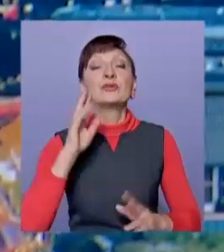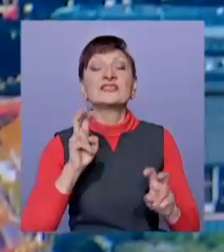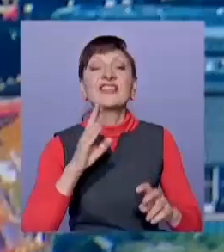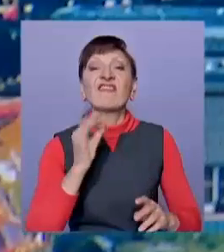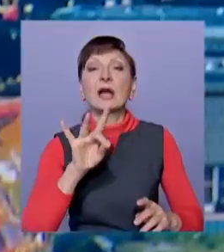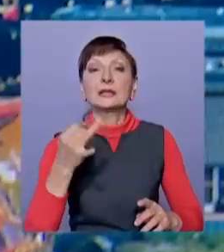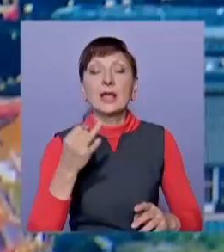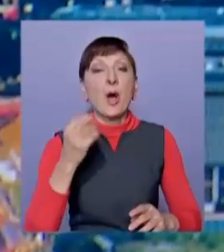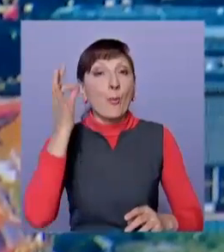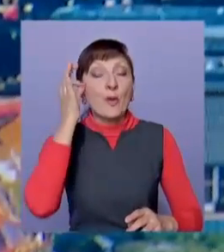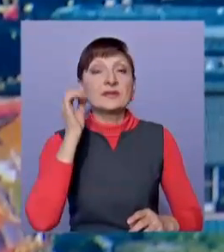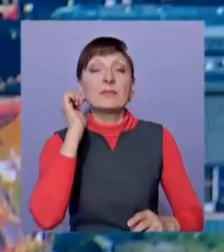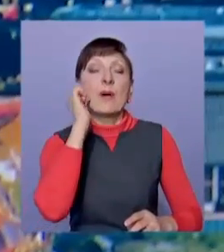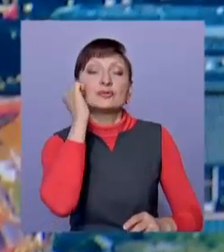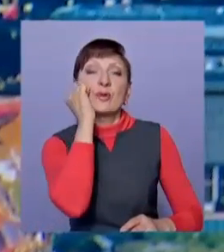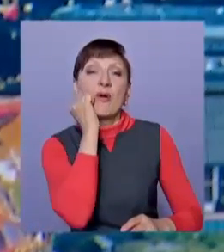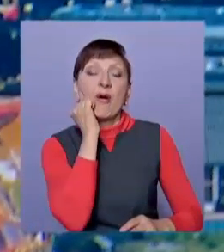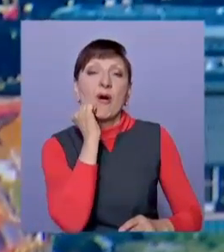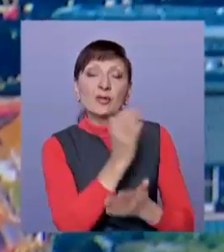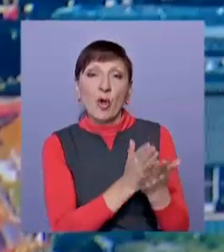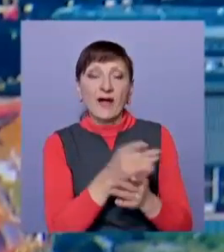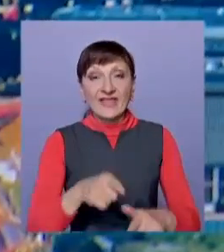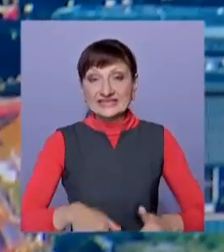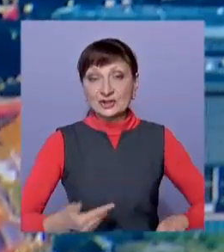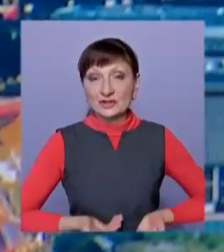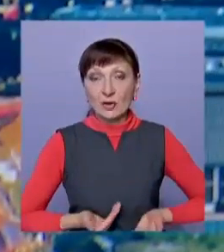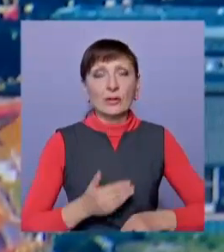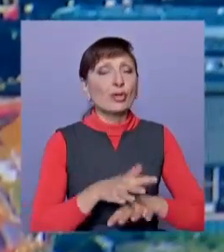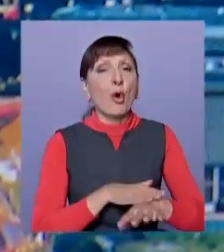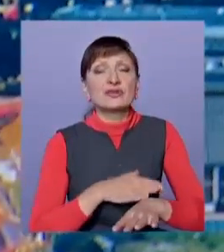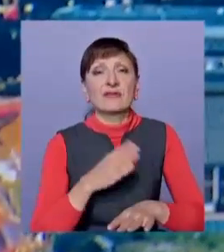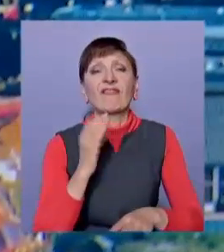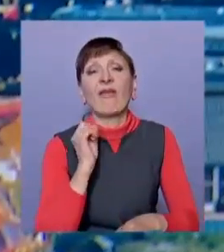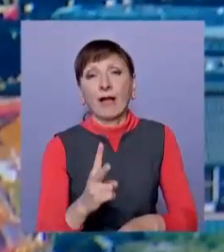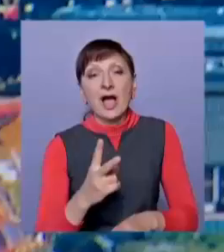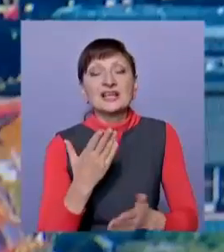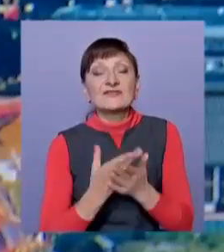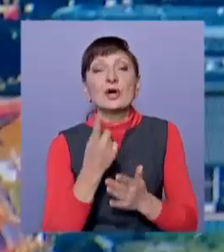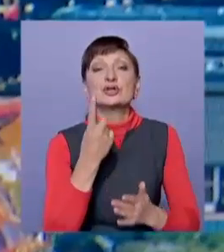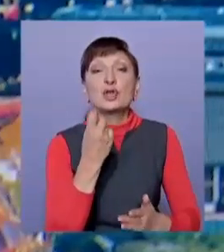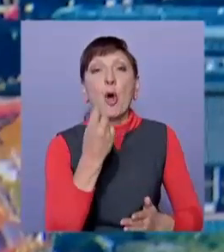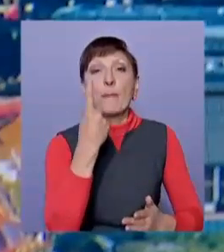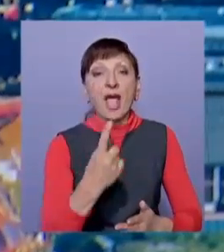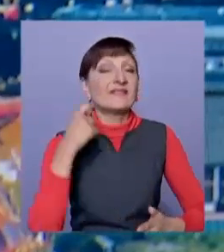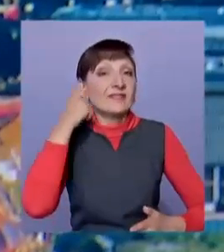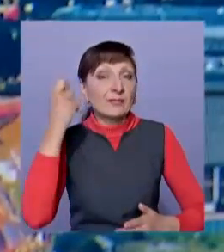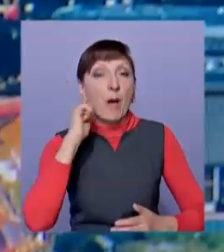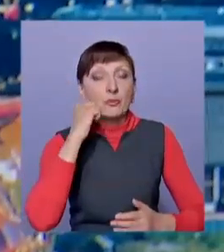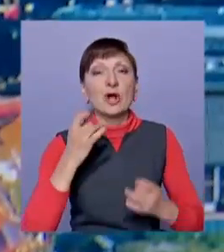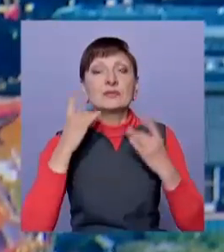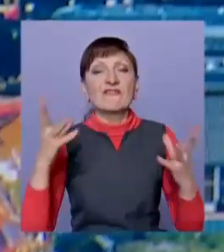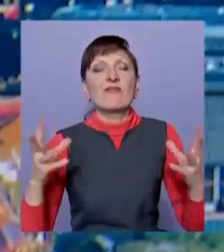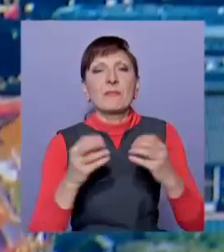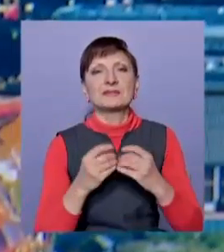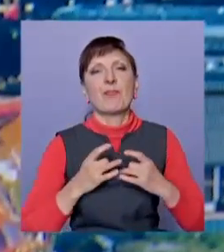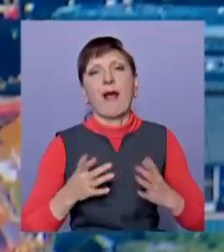помнит долгожительница Любовь Корченко. Здесь она живет дольше века, а свой 101-й день рождения бабушка отмечает вместе с